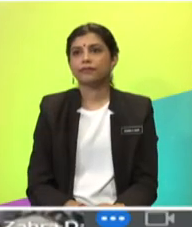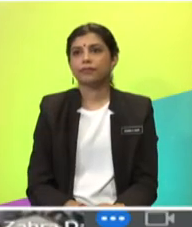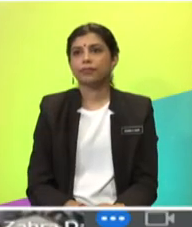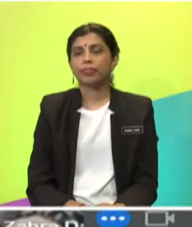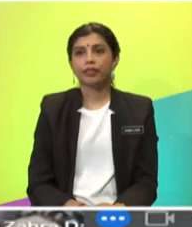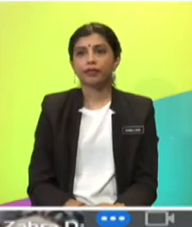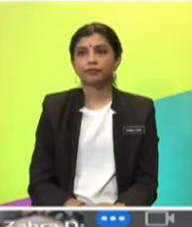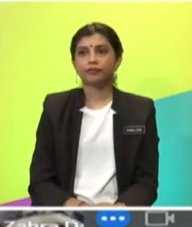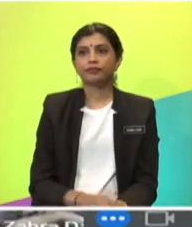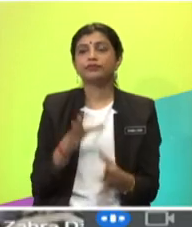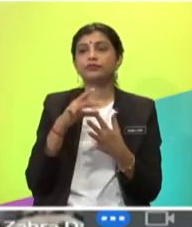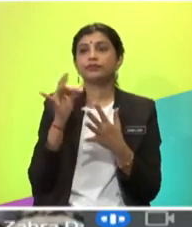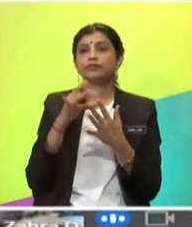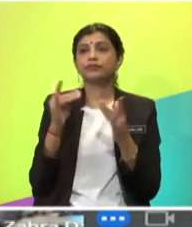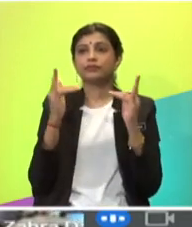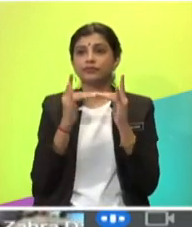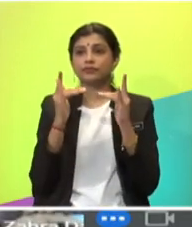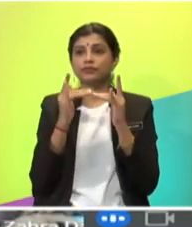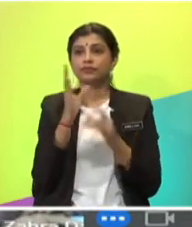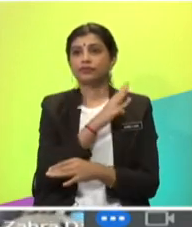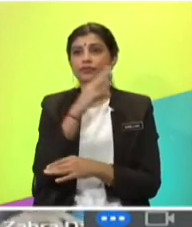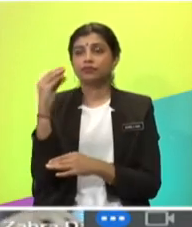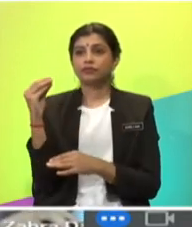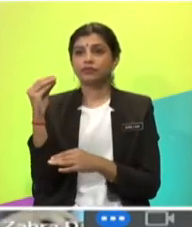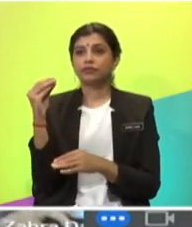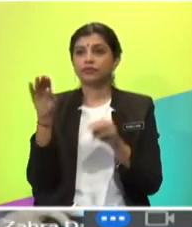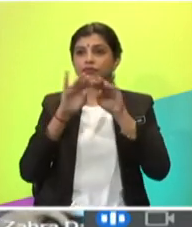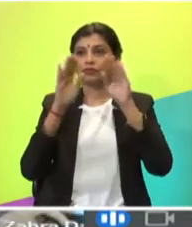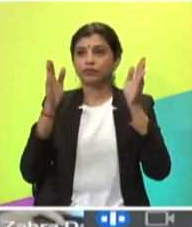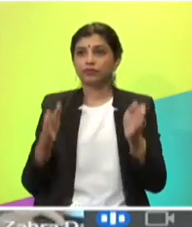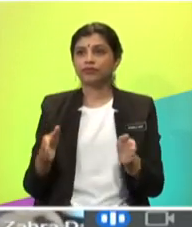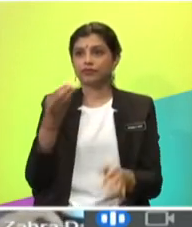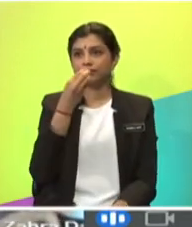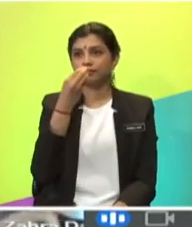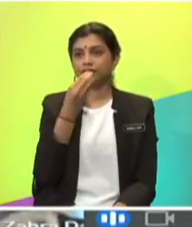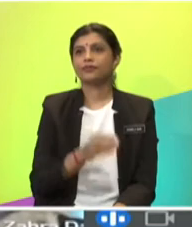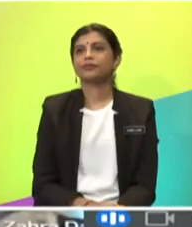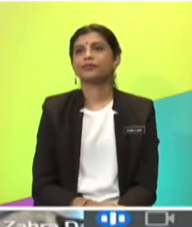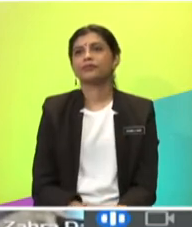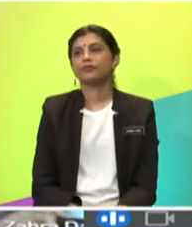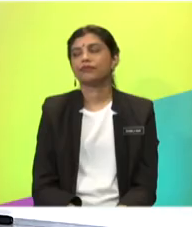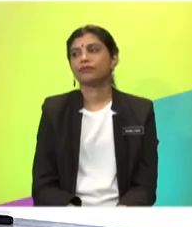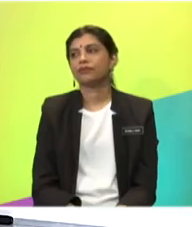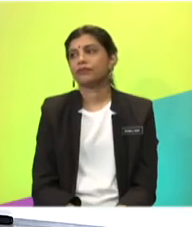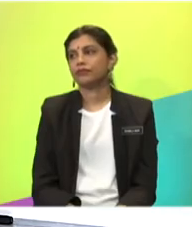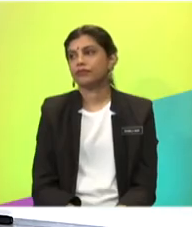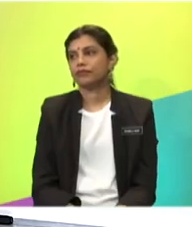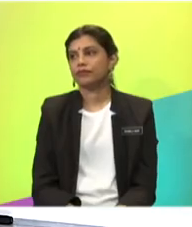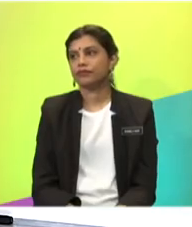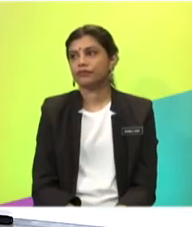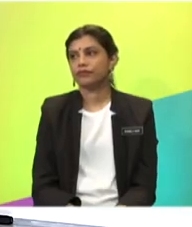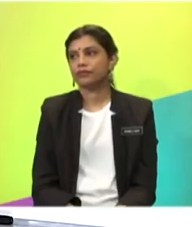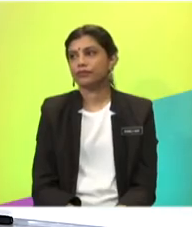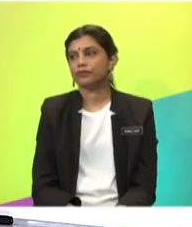beli katil dengan set meja makan. Katil dengan set meja